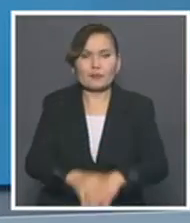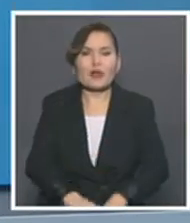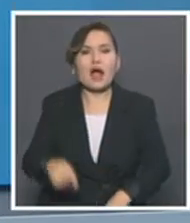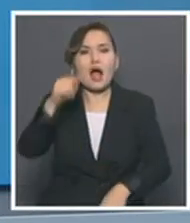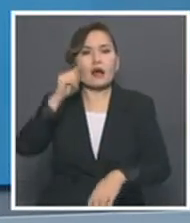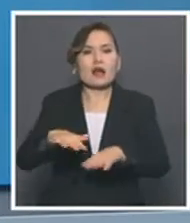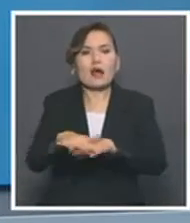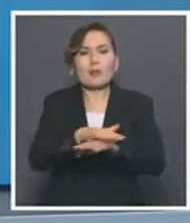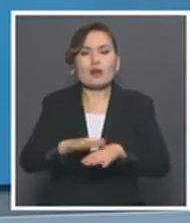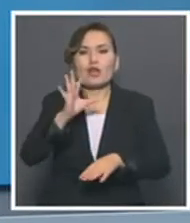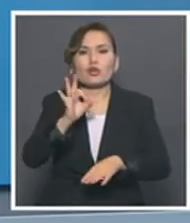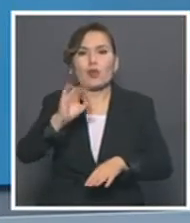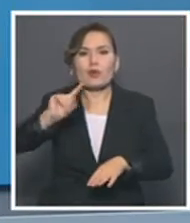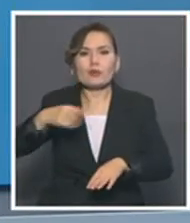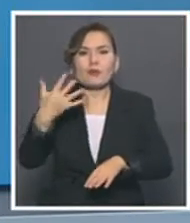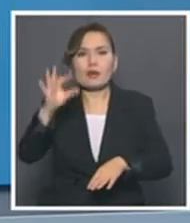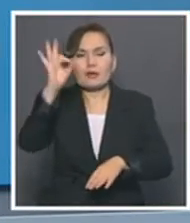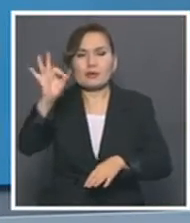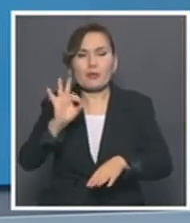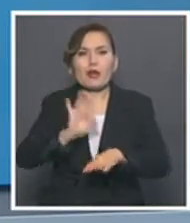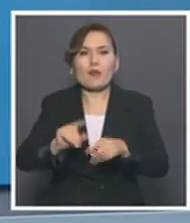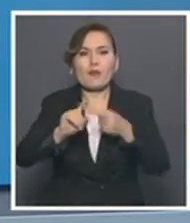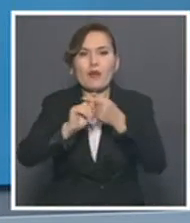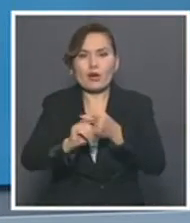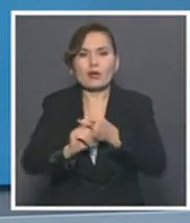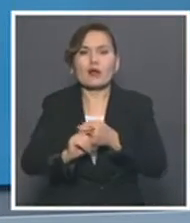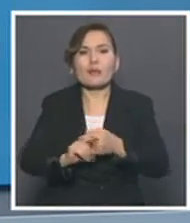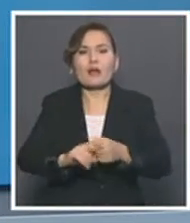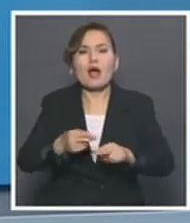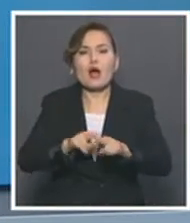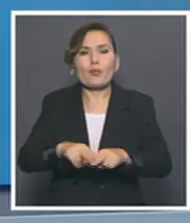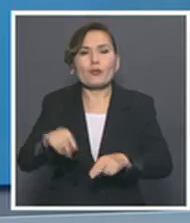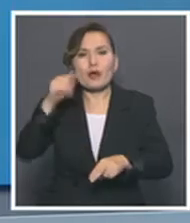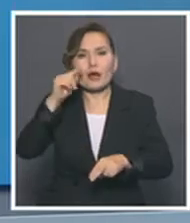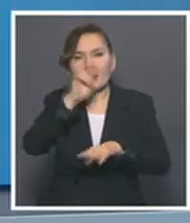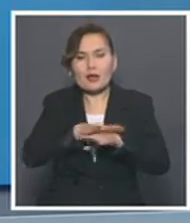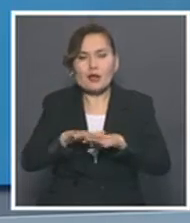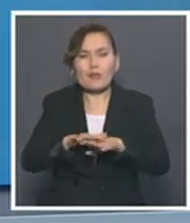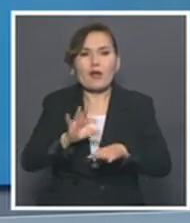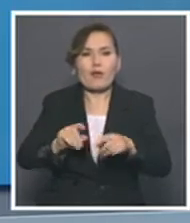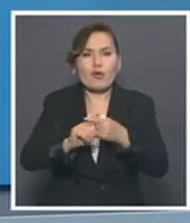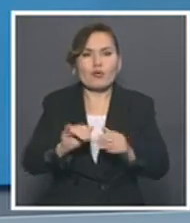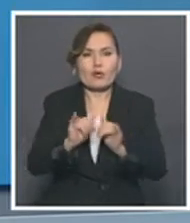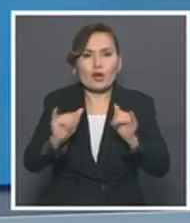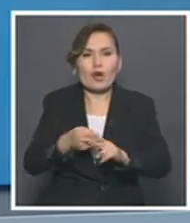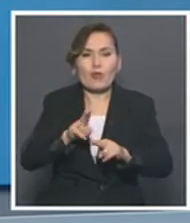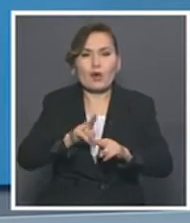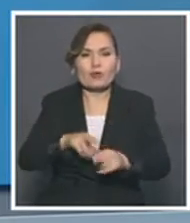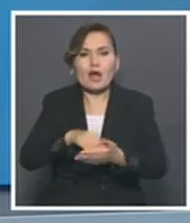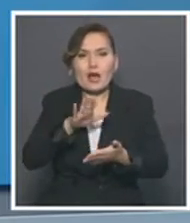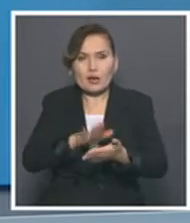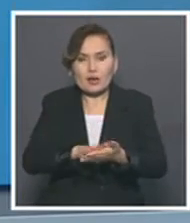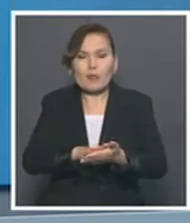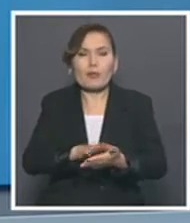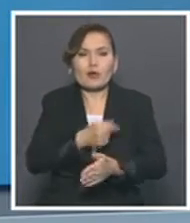Қырғызстан халқының 0,5% вирус жұқтырып, ел билігі дүниежүзілік денсаулық сақтау ұйымымен бірігіп есепке енбегендерді анықтауға